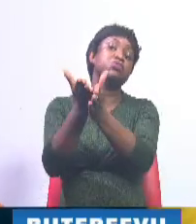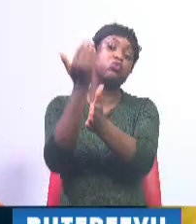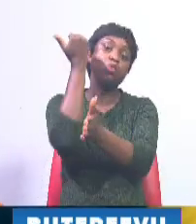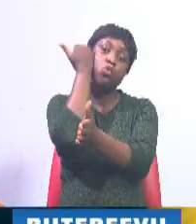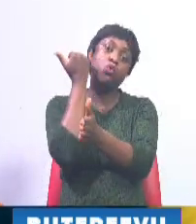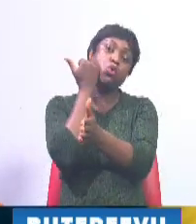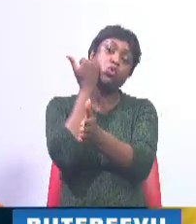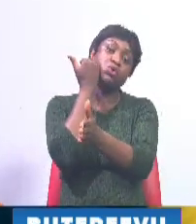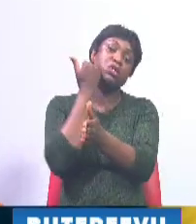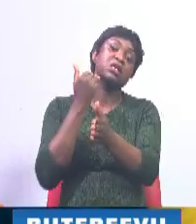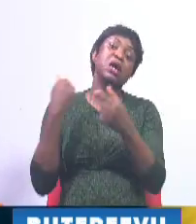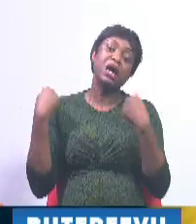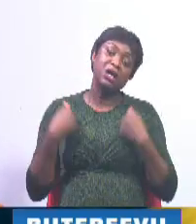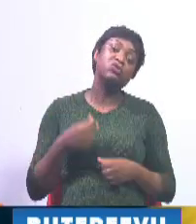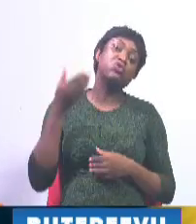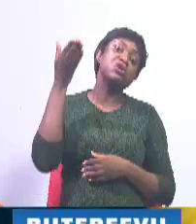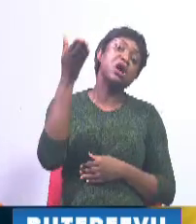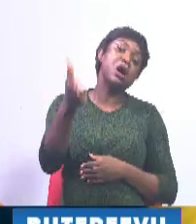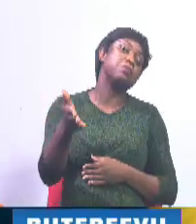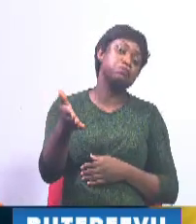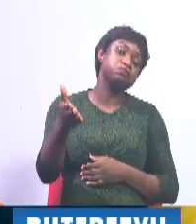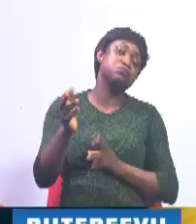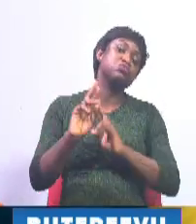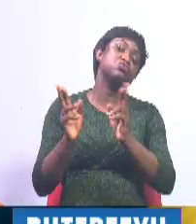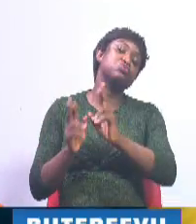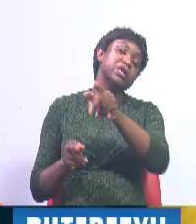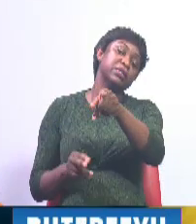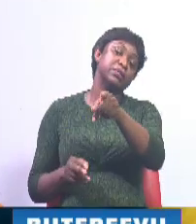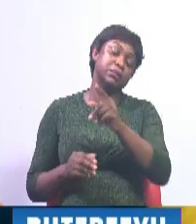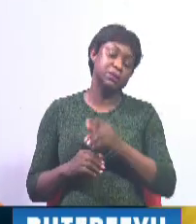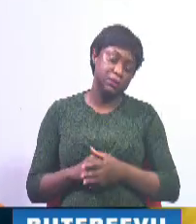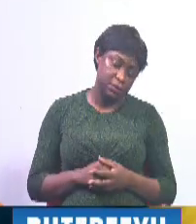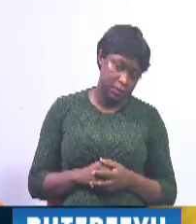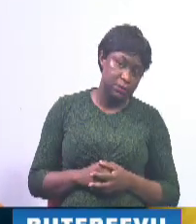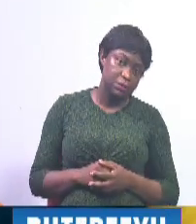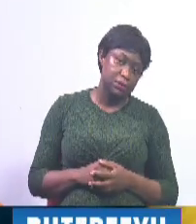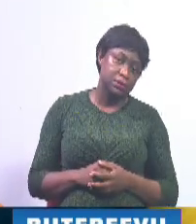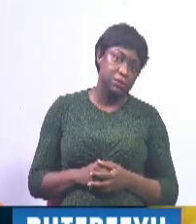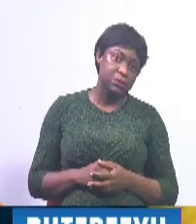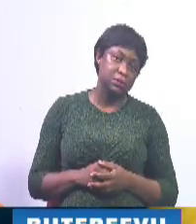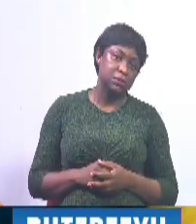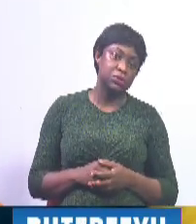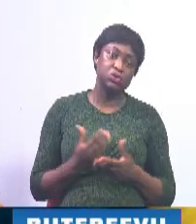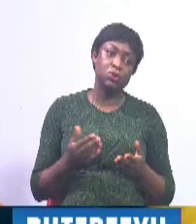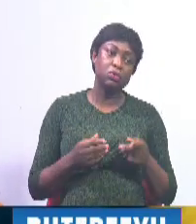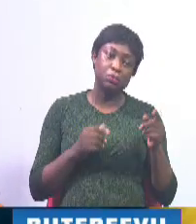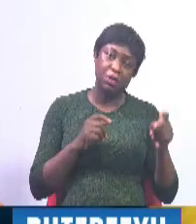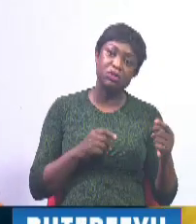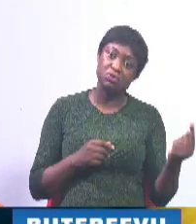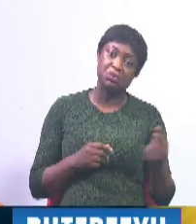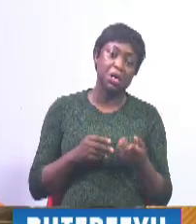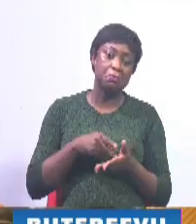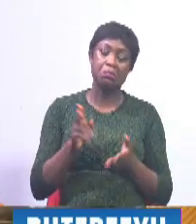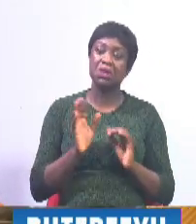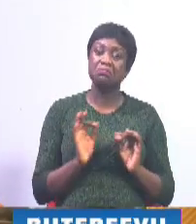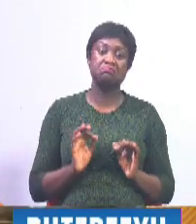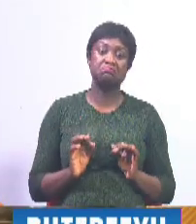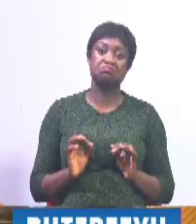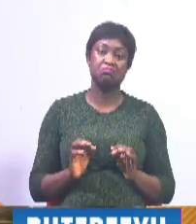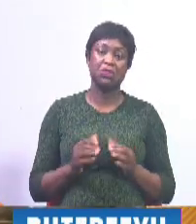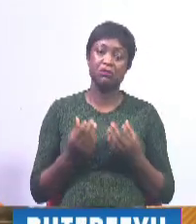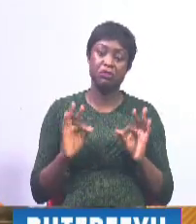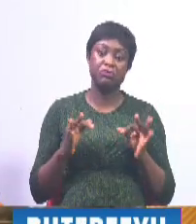okusanga munnamateeka aluŋŋamya kkooti eyo okulaba nti ekola ekyo ekituufu ky'erina okukola. Nga tumaliriza mu bitundu eby'enjawulo mu ggwanga lya